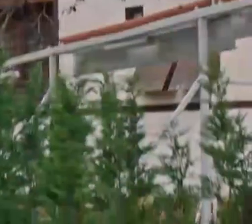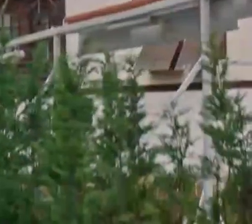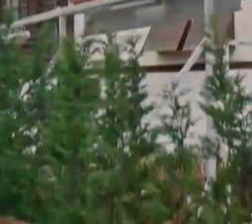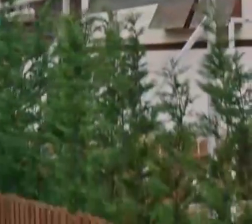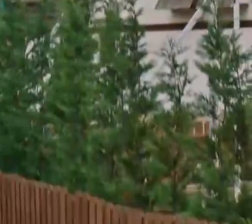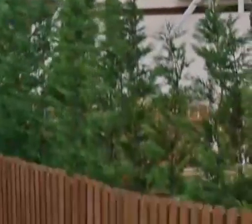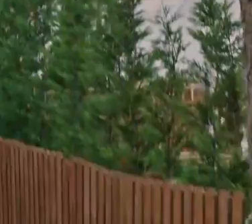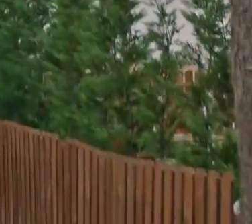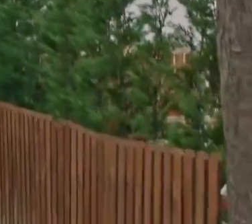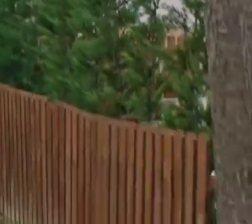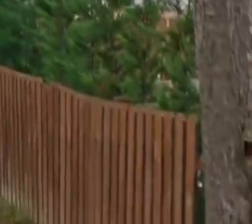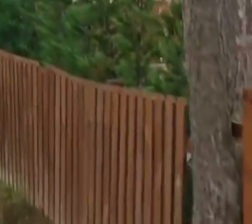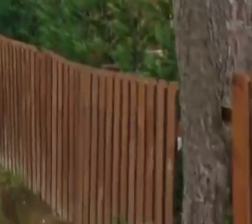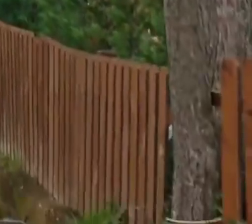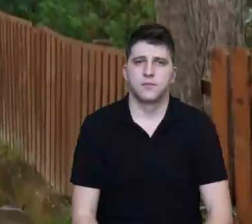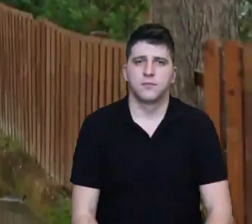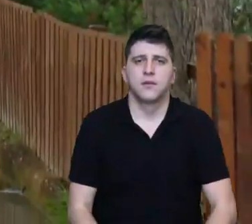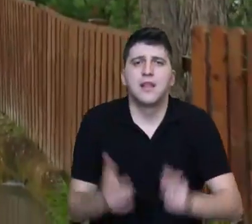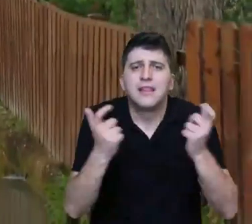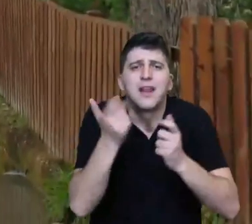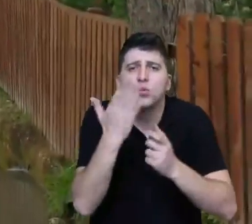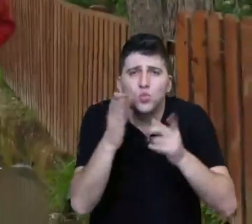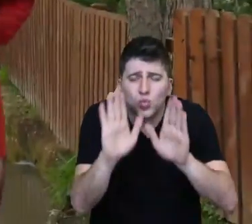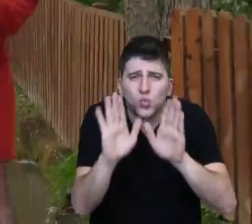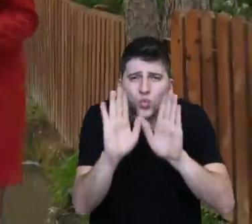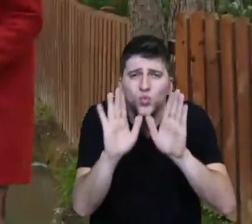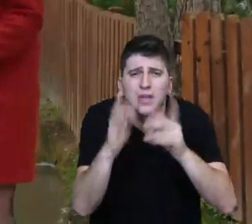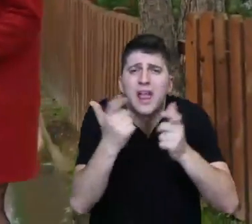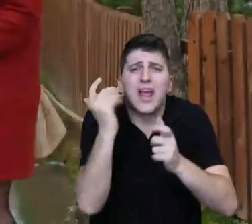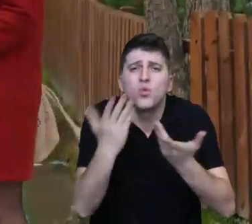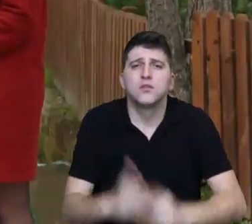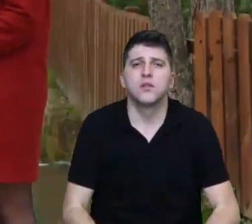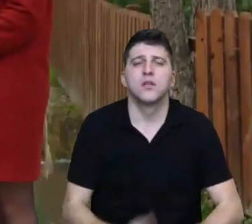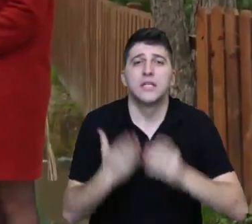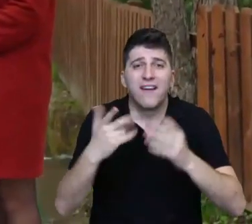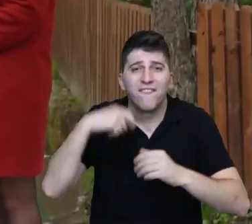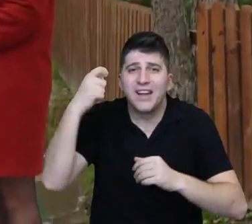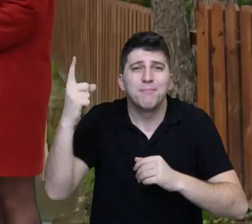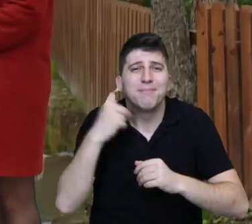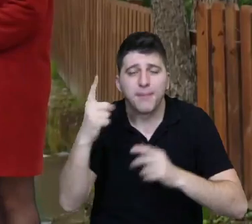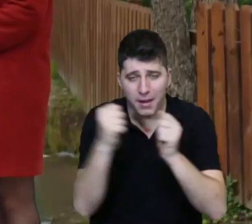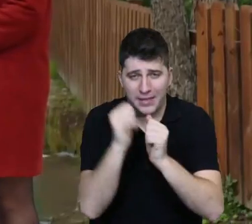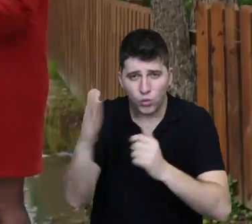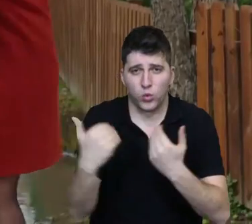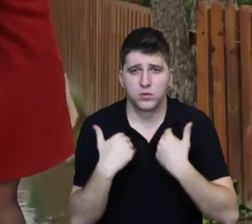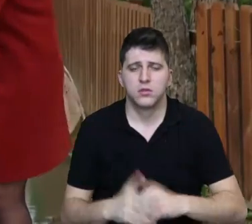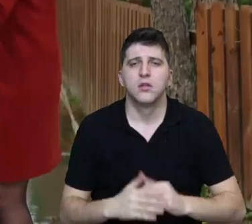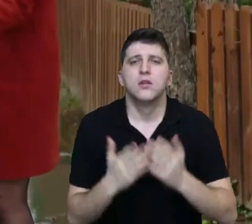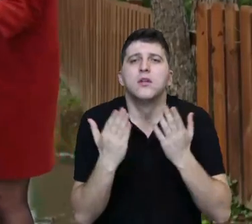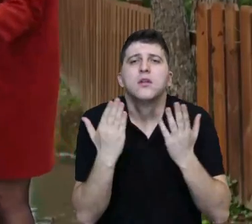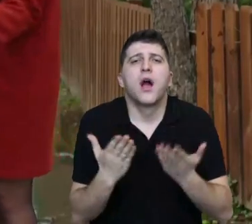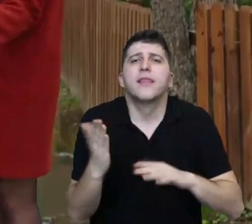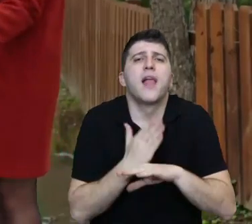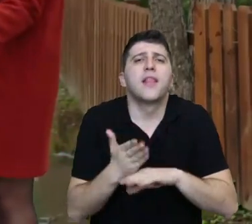Aysular filmcilerin evinin sokağında. Nereye gidiyoruz? Bir dur. Bakayım nereye gidiyoruz? Ya filmcilerin yanına dedim ya. Ya